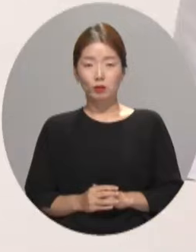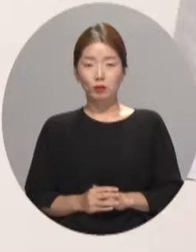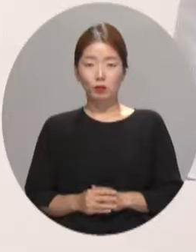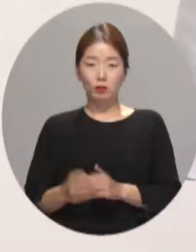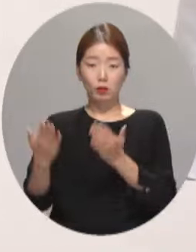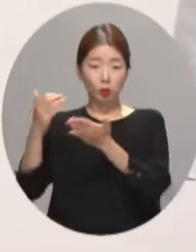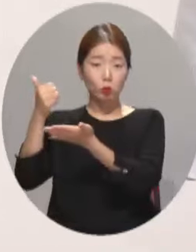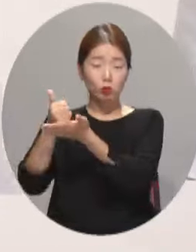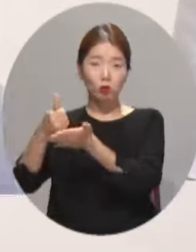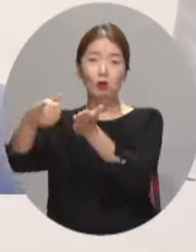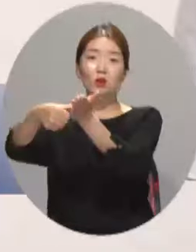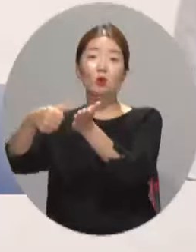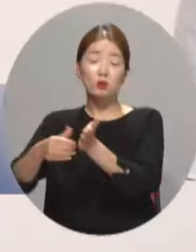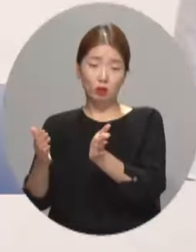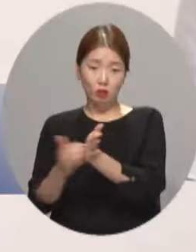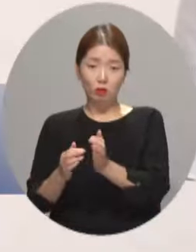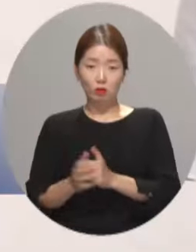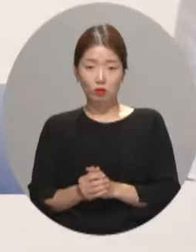총장께서 결재를 하셨습니다.